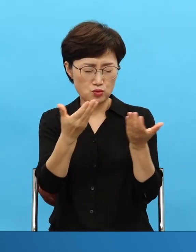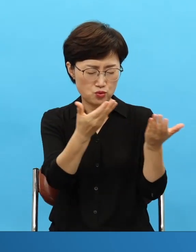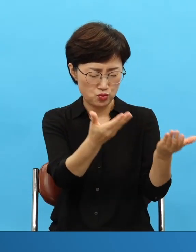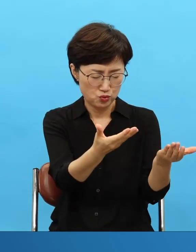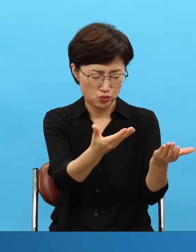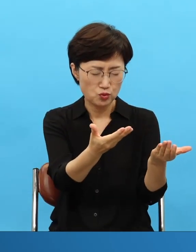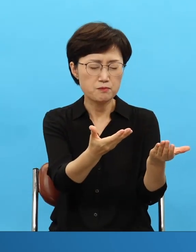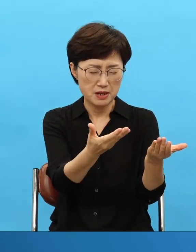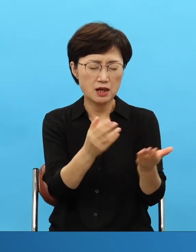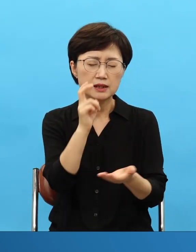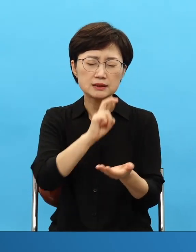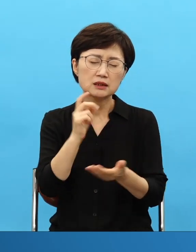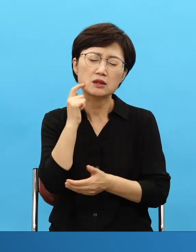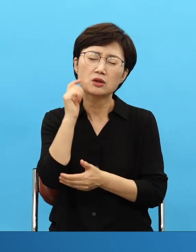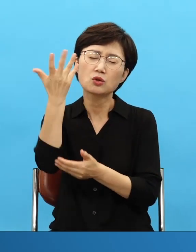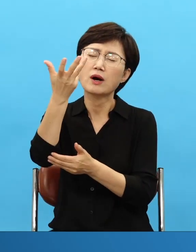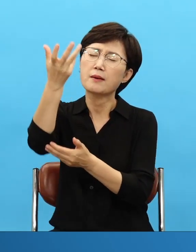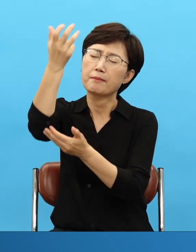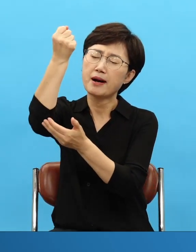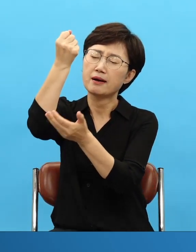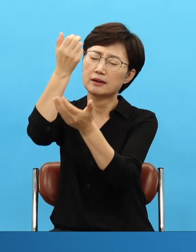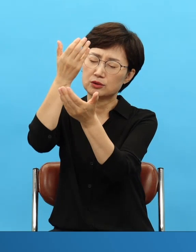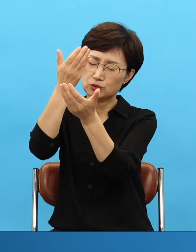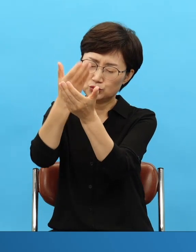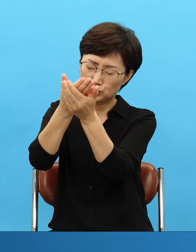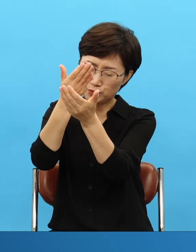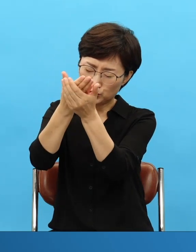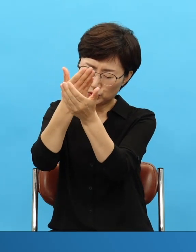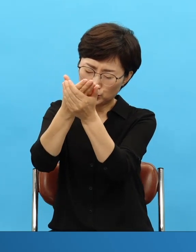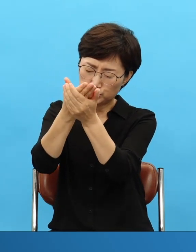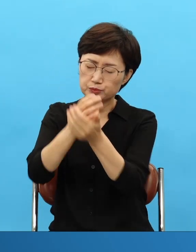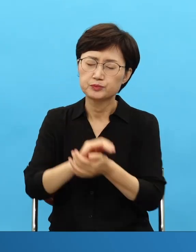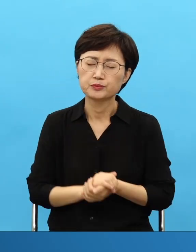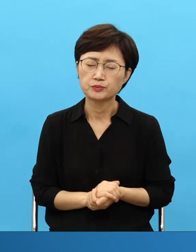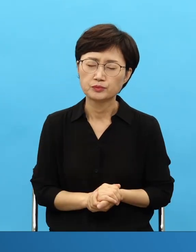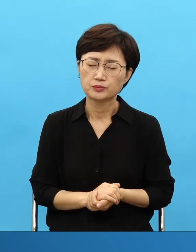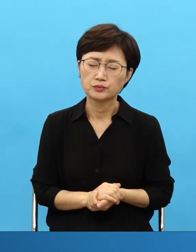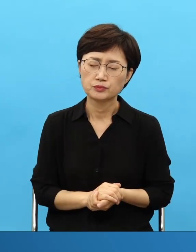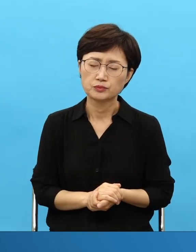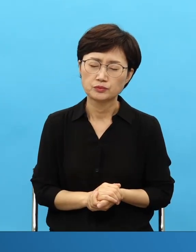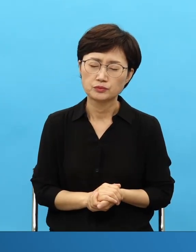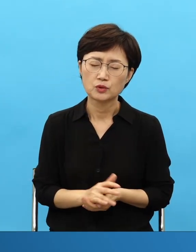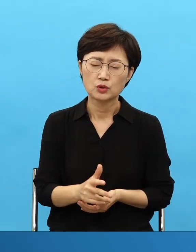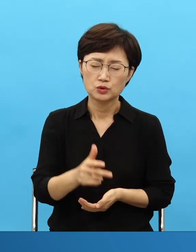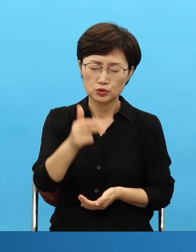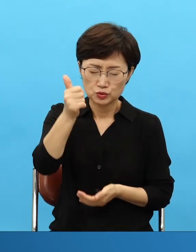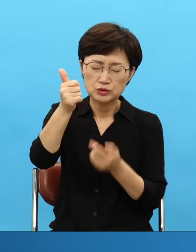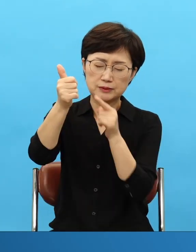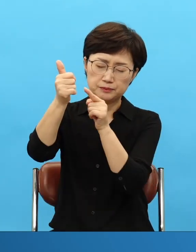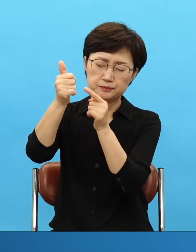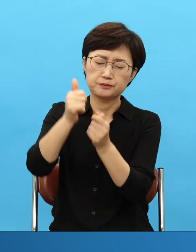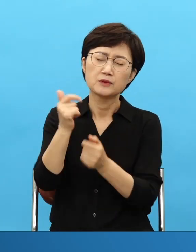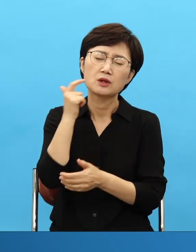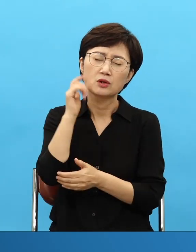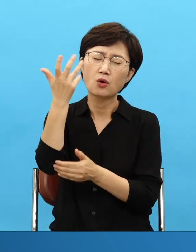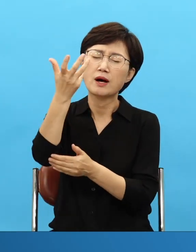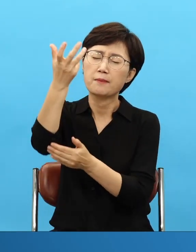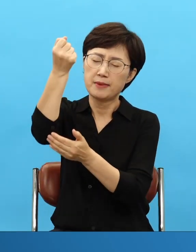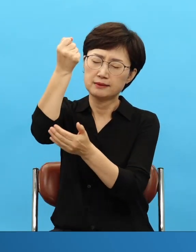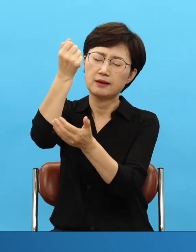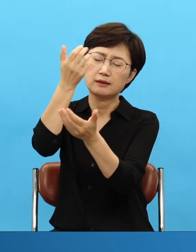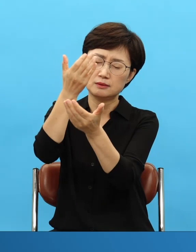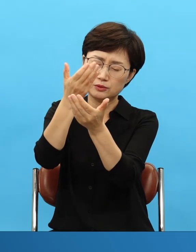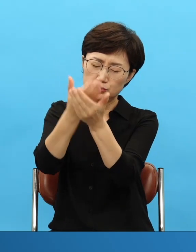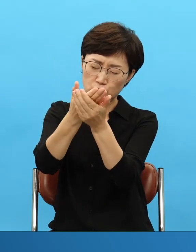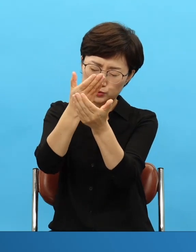홀로 영광 받아 주옵소서. Please bless the choir as they give glory unto you through their praise. 우리 주께서 영광 받아 주옵소서. Lord,